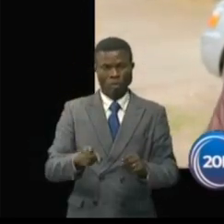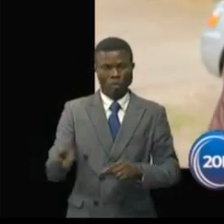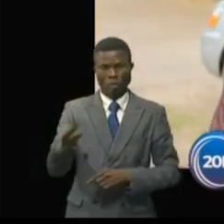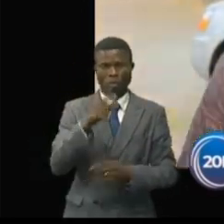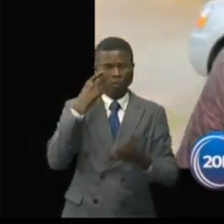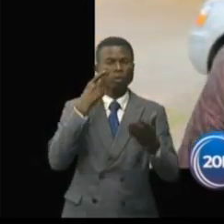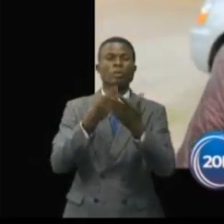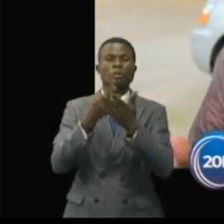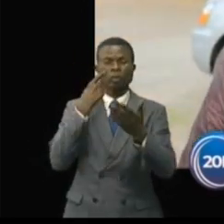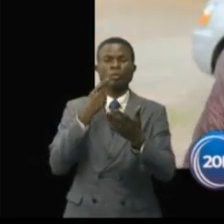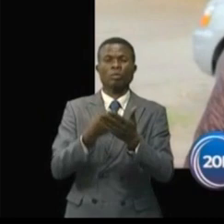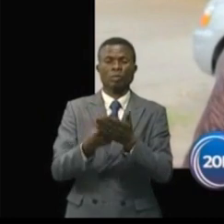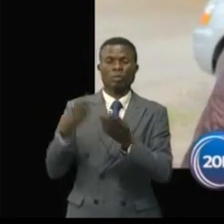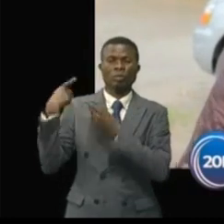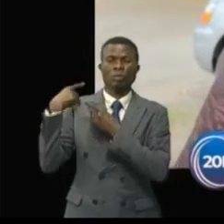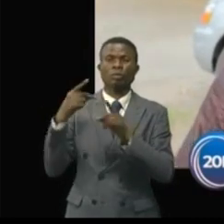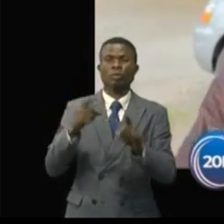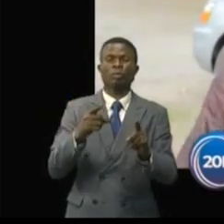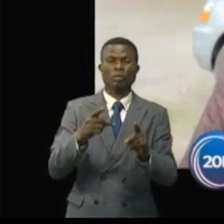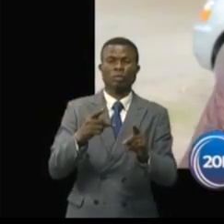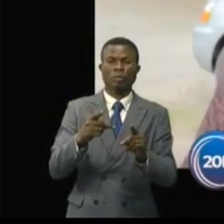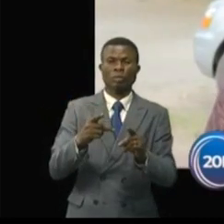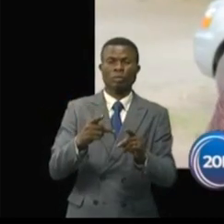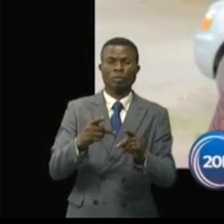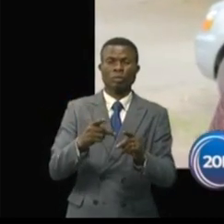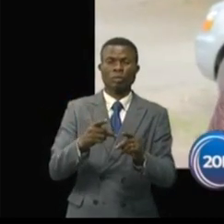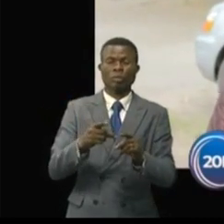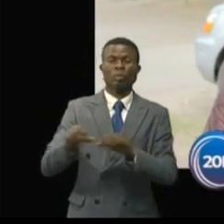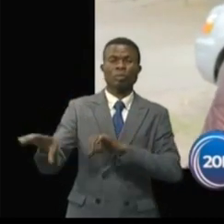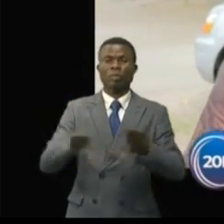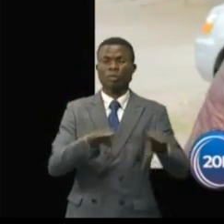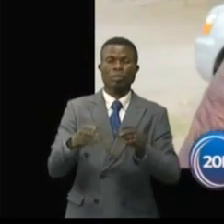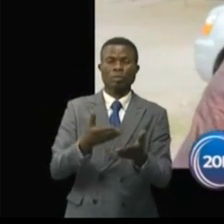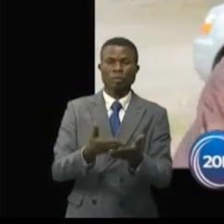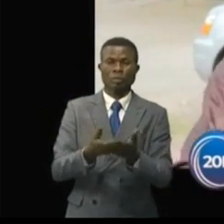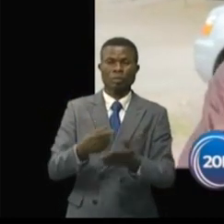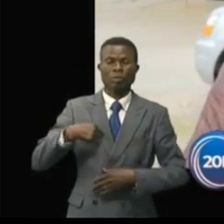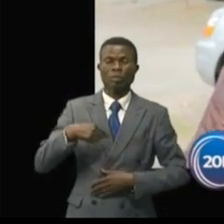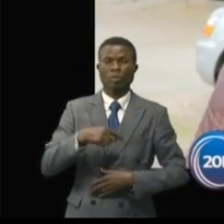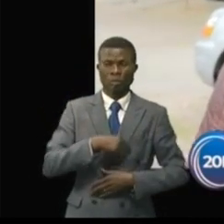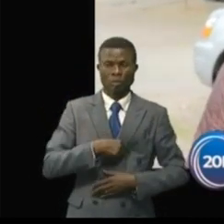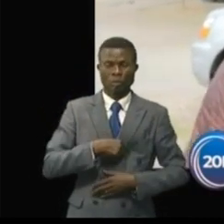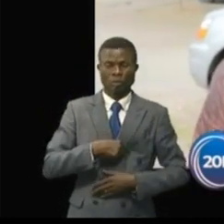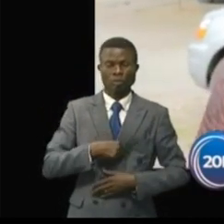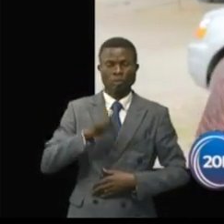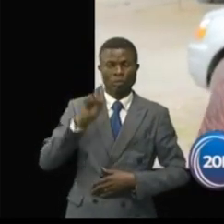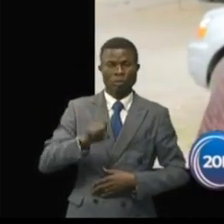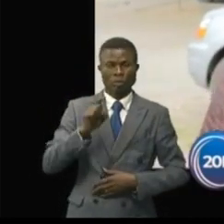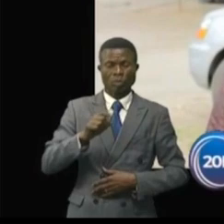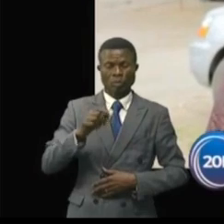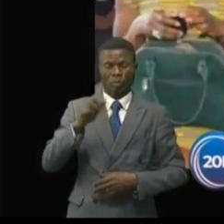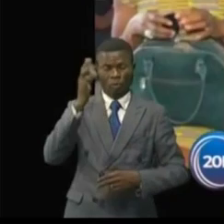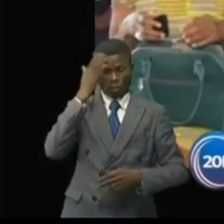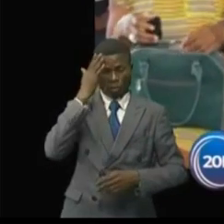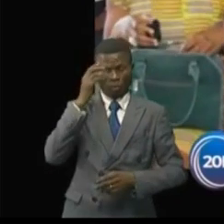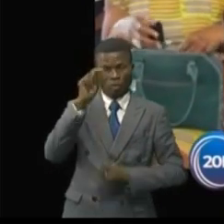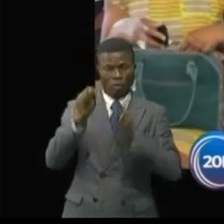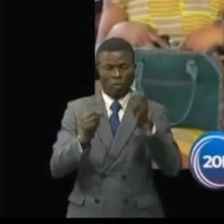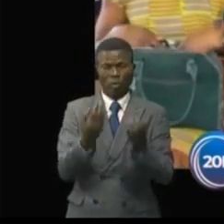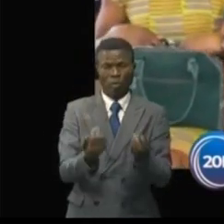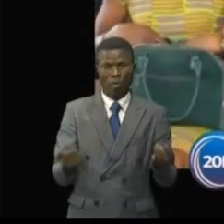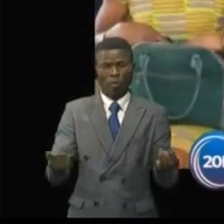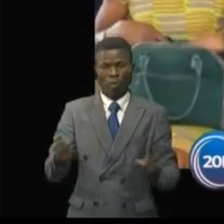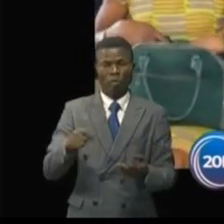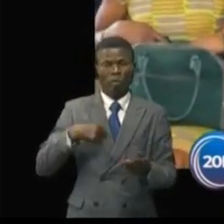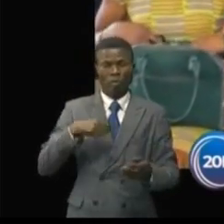constater, à partir de ce genre d'activités, nous essayons aussi de juger le niveau de nos enfants. Nous sommes de la filière